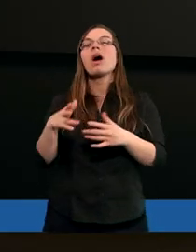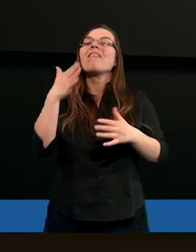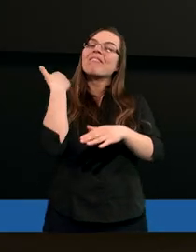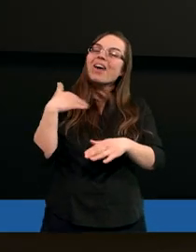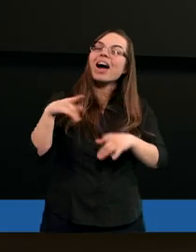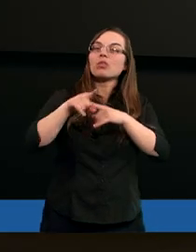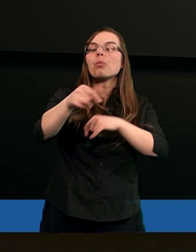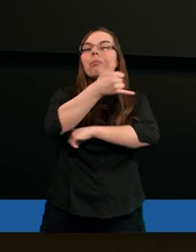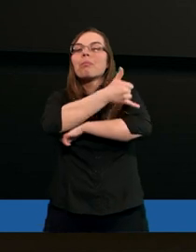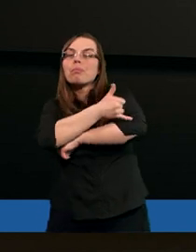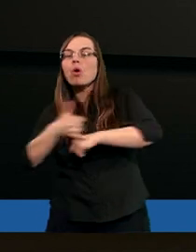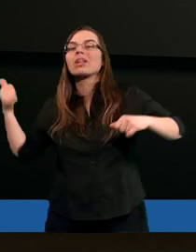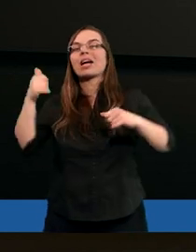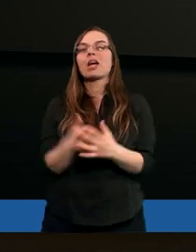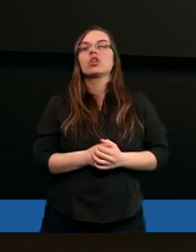tu podkreślić,